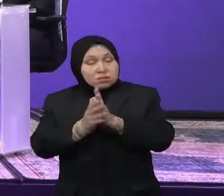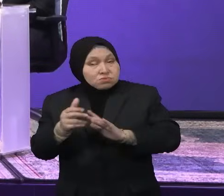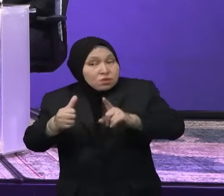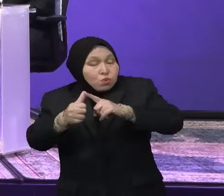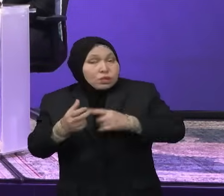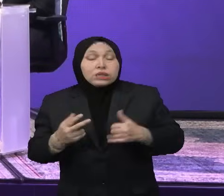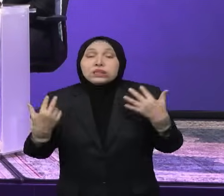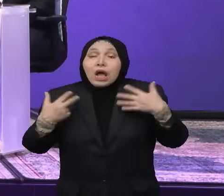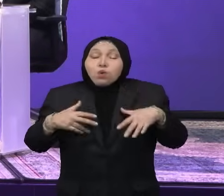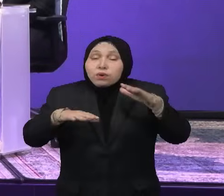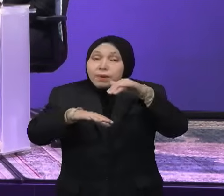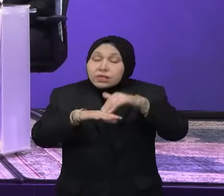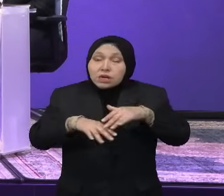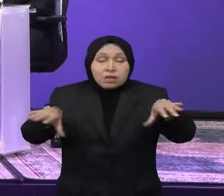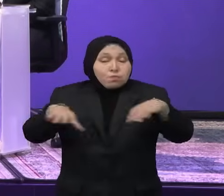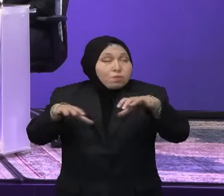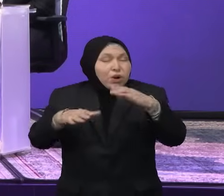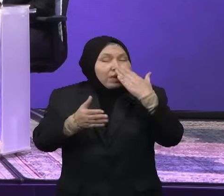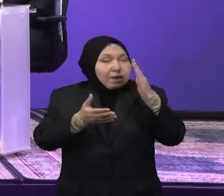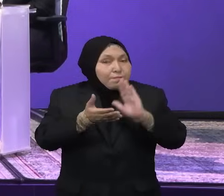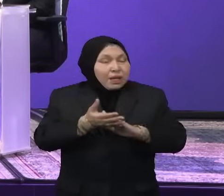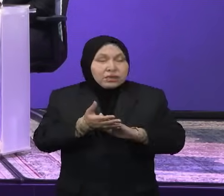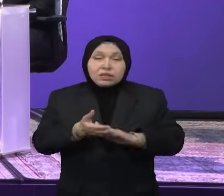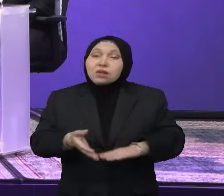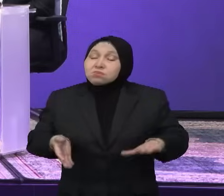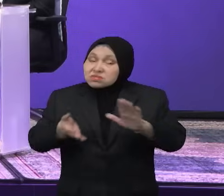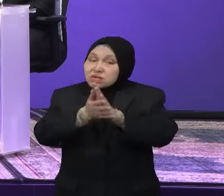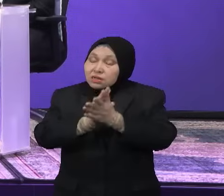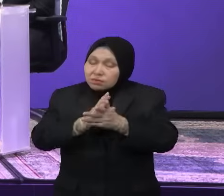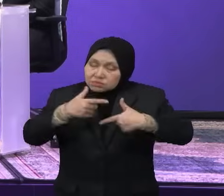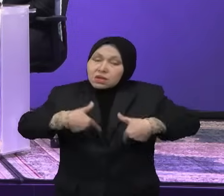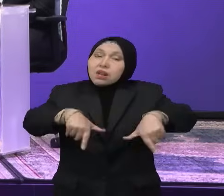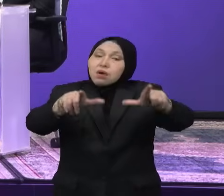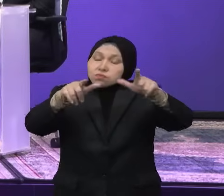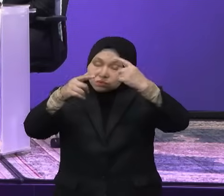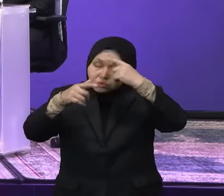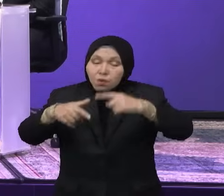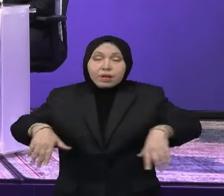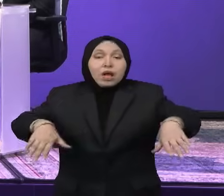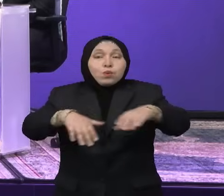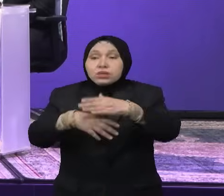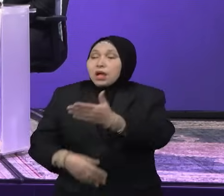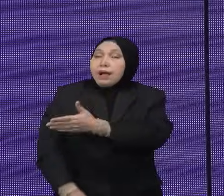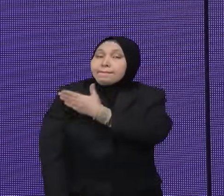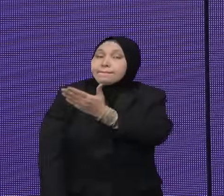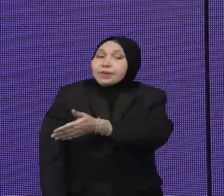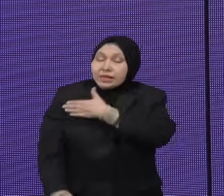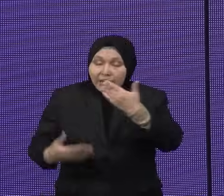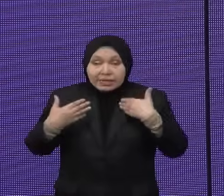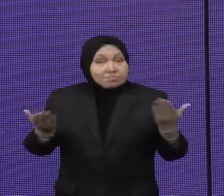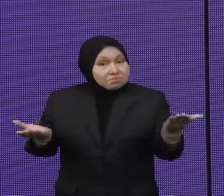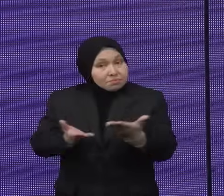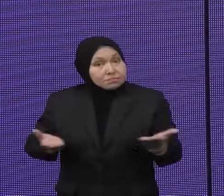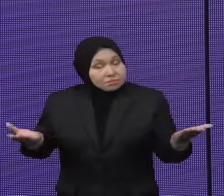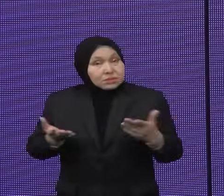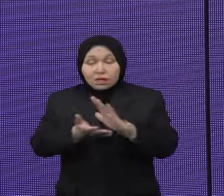takut kepada berbuat sesuatu yang tidak baik, maka dibenarkan untuk mengahwini kepada hamba yang ada di sini. Jadi